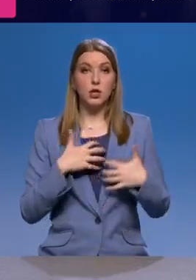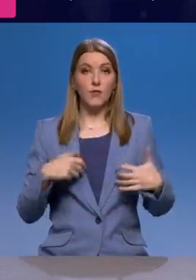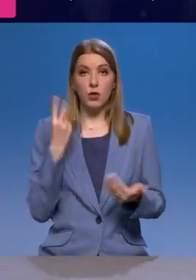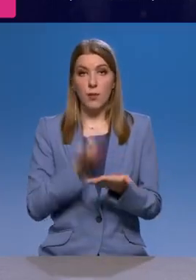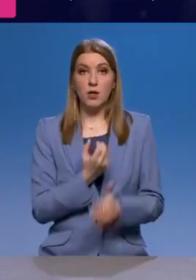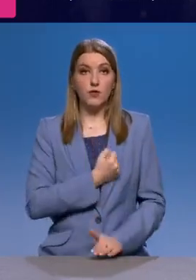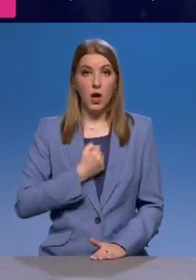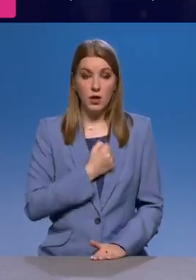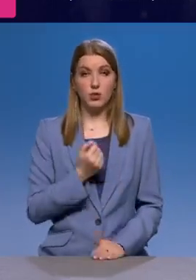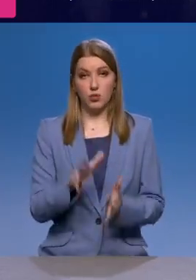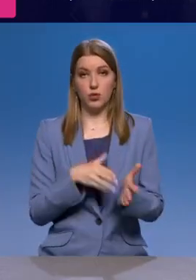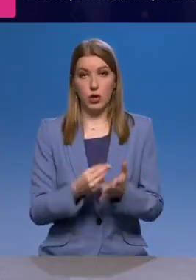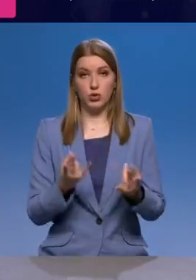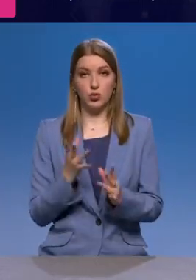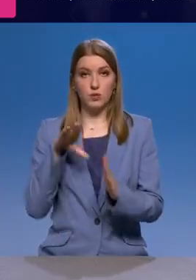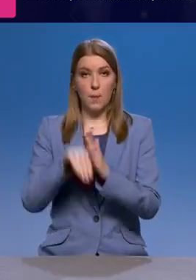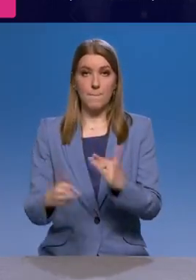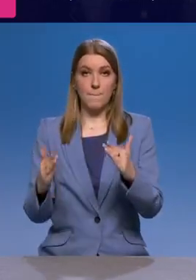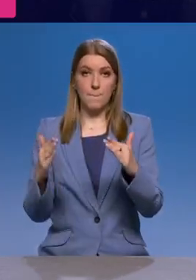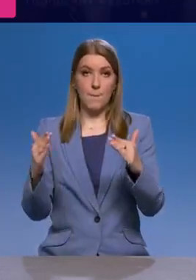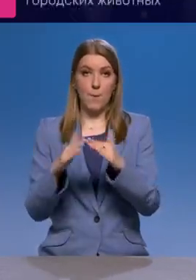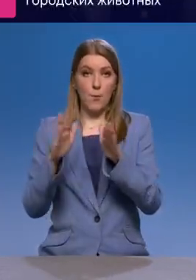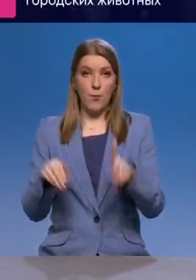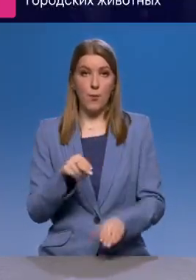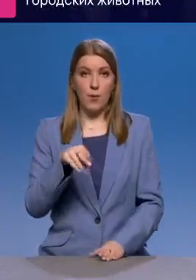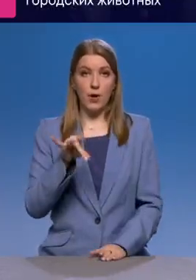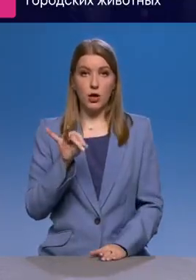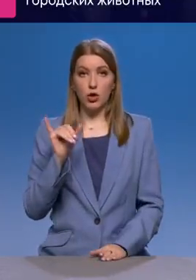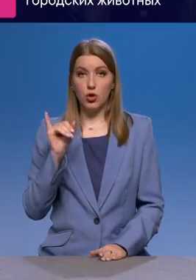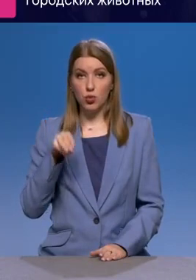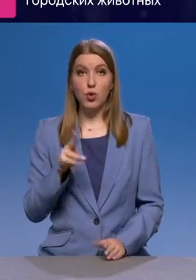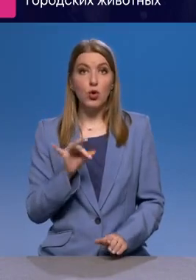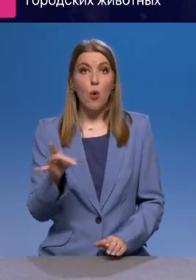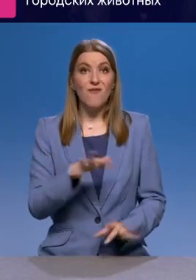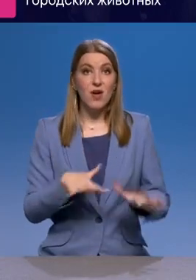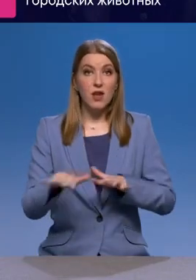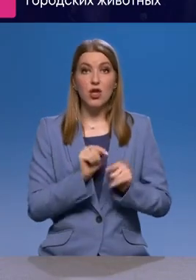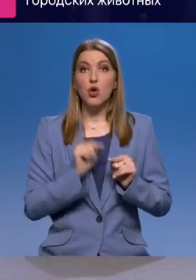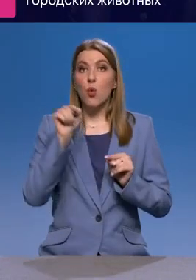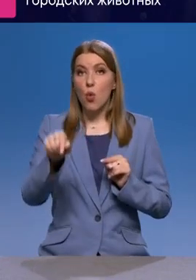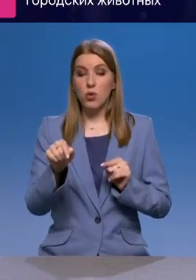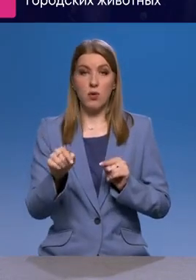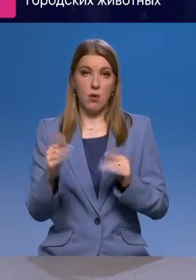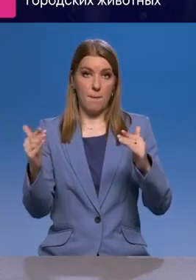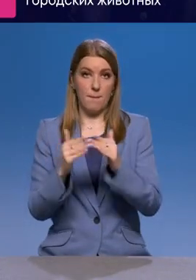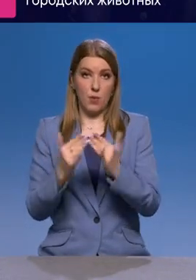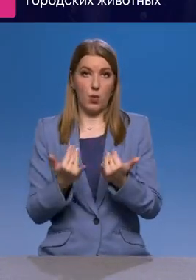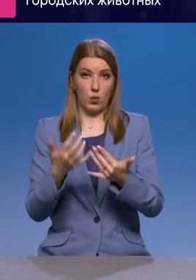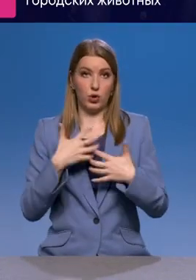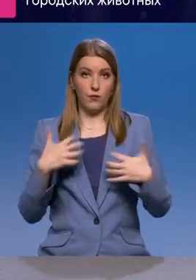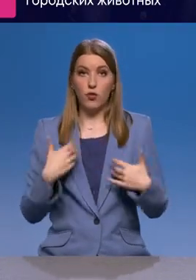должно содержаться в приюте. В регионах приютов у нас практически нет. Понятно. То есть, как саботировали, то есть 5